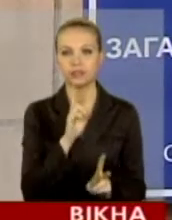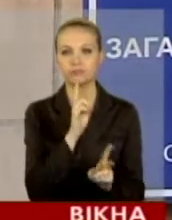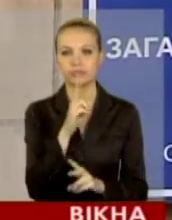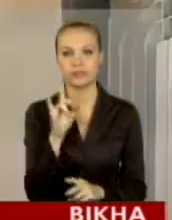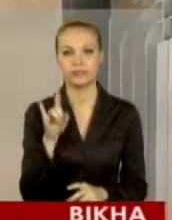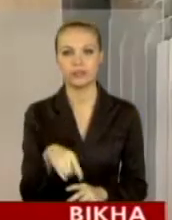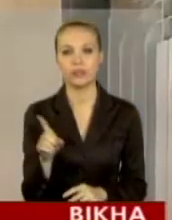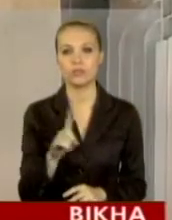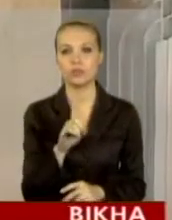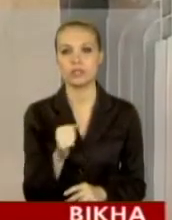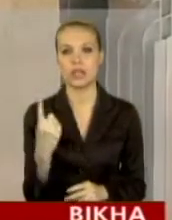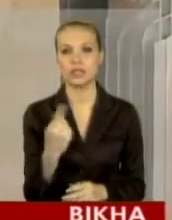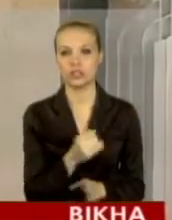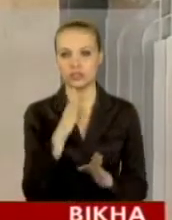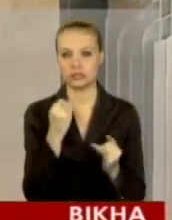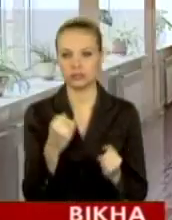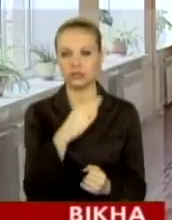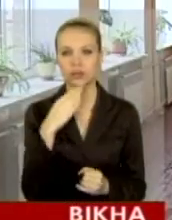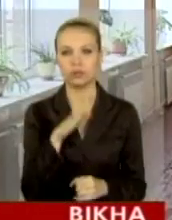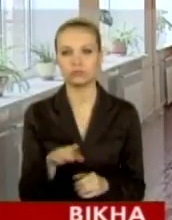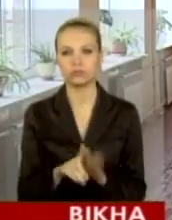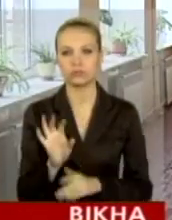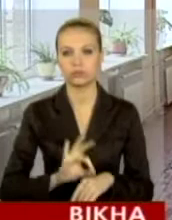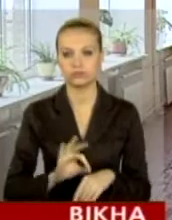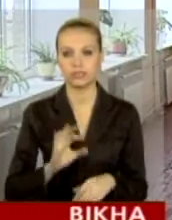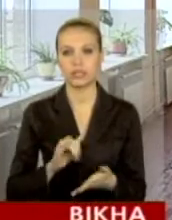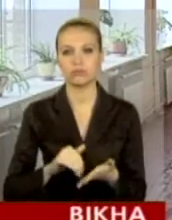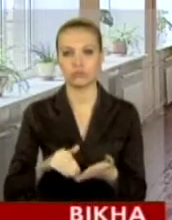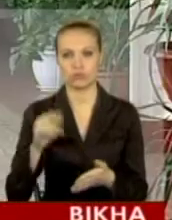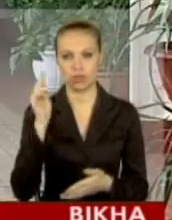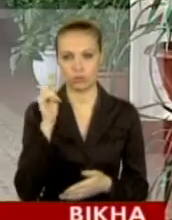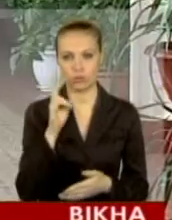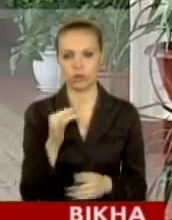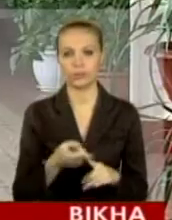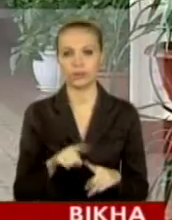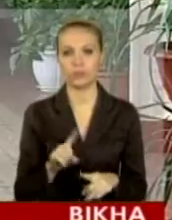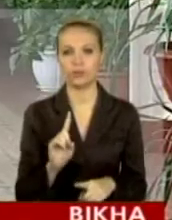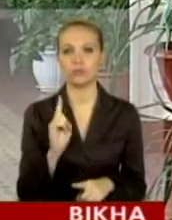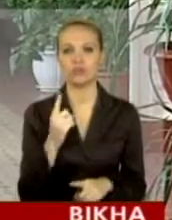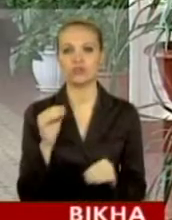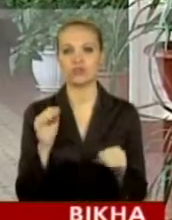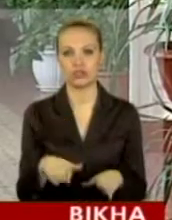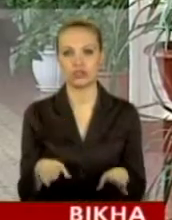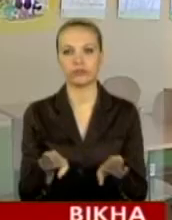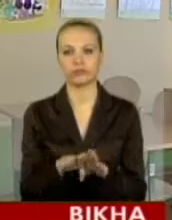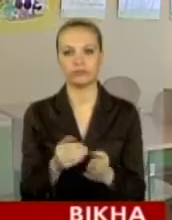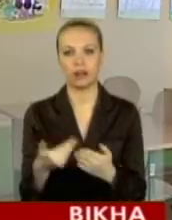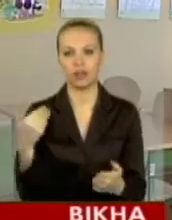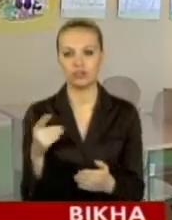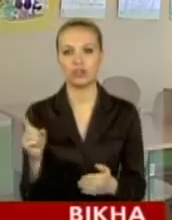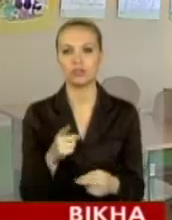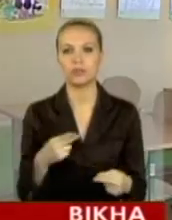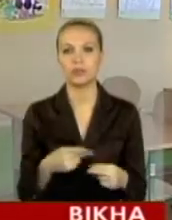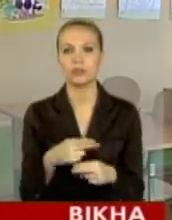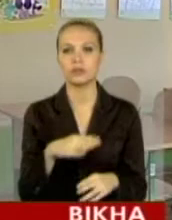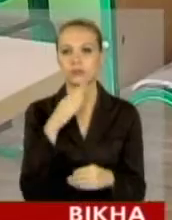поскаржилася вікнам, що за тиждень негоди чимало учнів почало хворіти і пропускати уроки. Тож першу чверть вирішили закінчувати раніше, аби